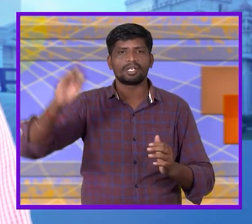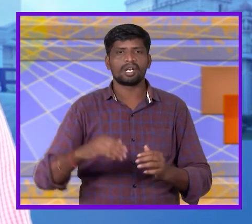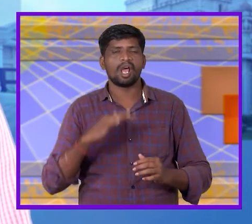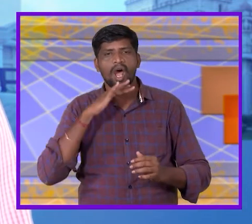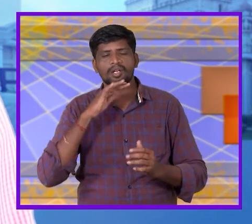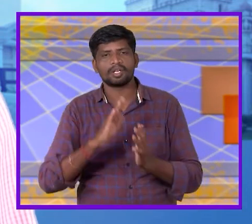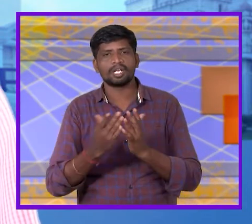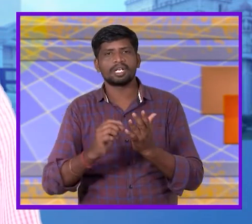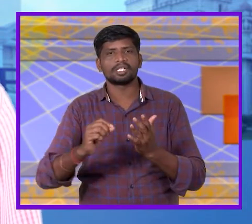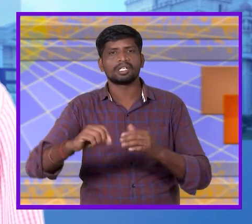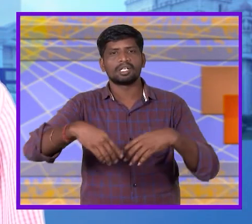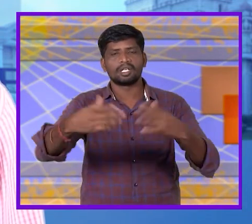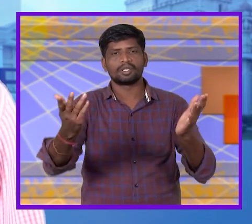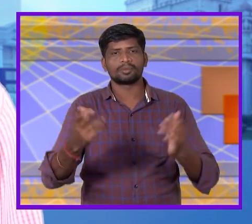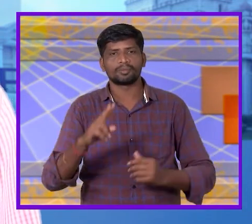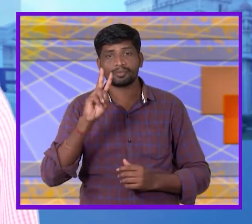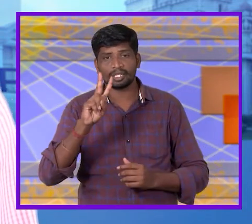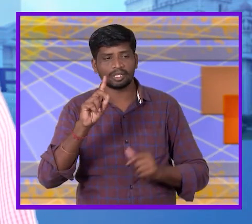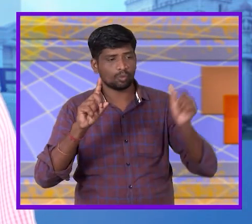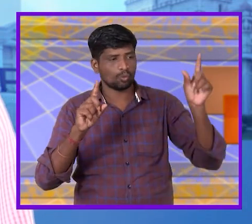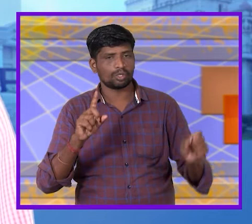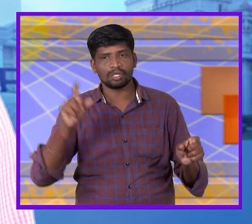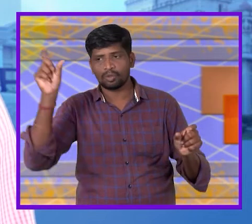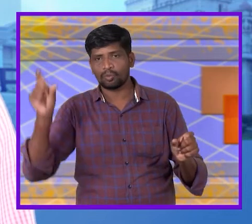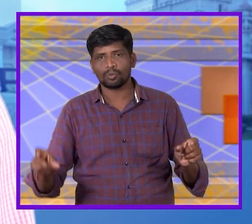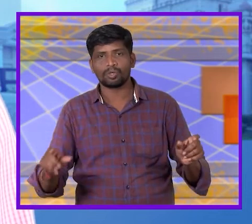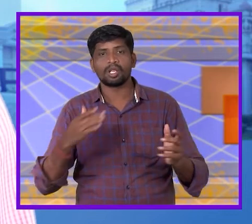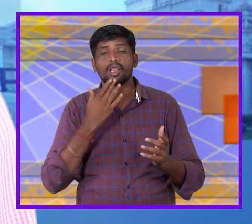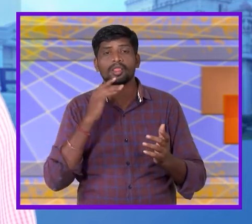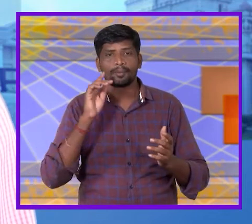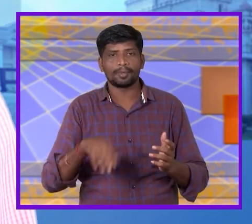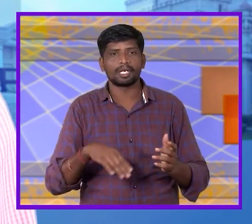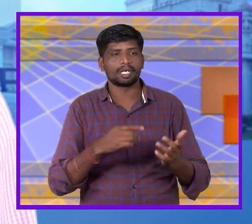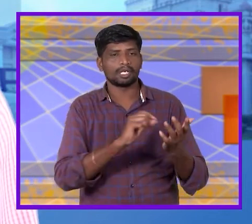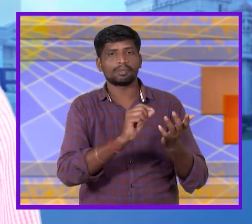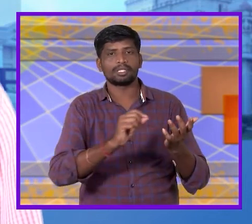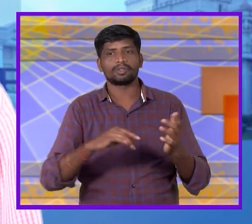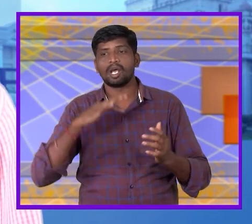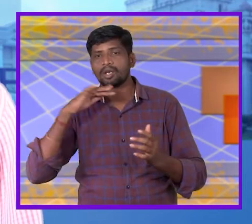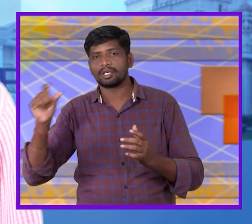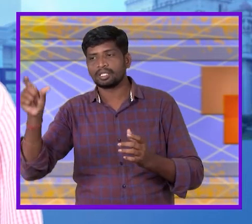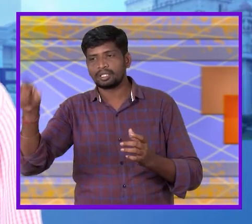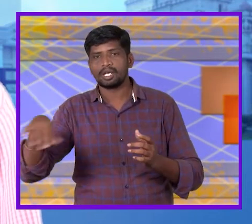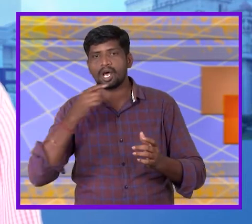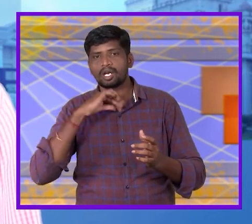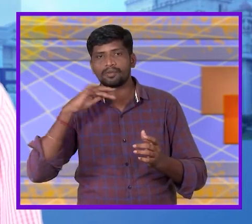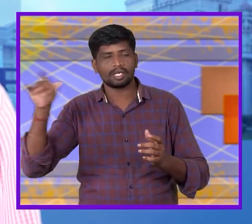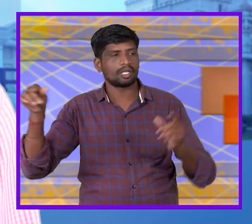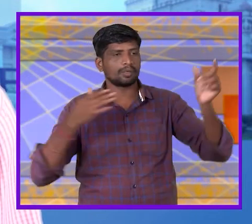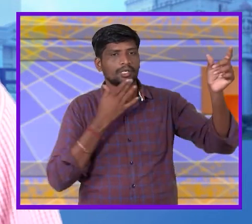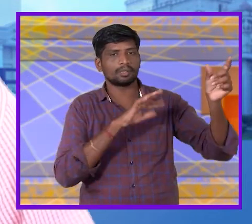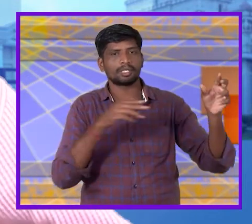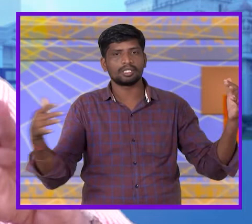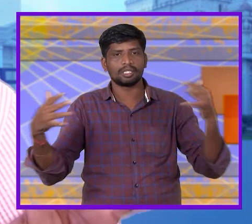அறிவியல் கலைக்களஞ்சியம் என்று இரண்டு கலைக்களஞ்சியங்களை நம்முடைய தஞ்சாவூர் தமிழ் பல்கலைக்கழகம் வெளியிட்டு இருக்கிறது. இன்னொரு